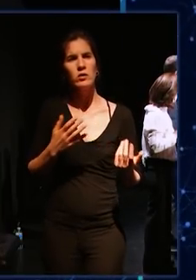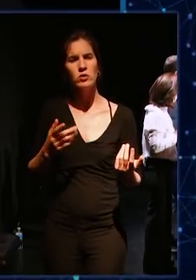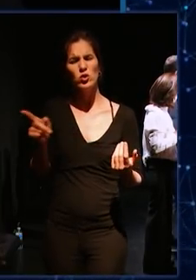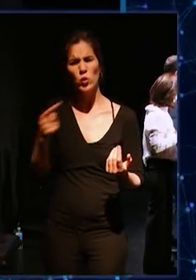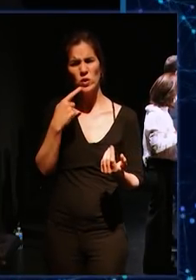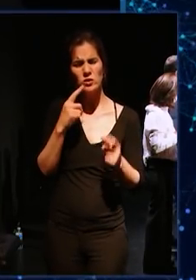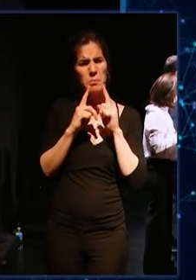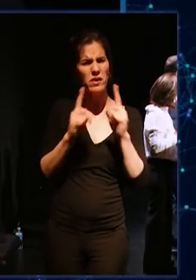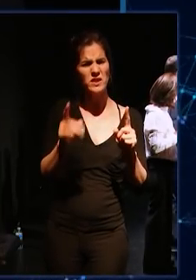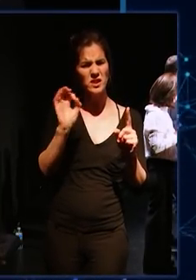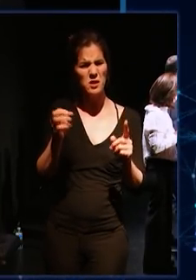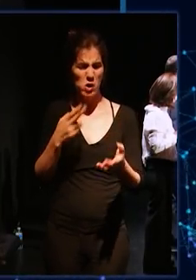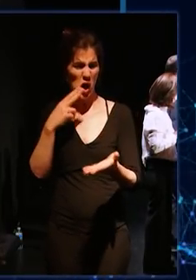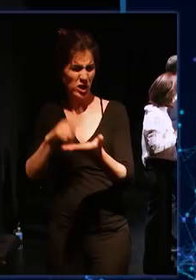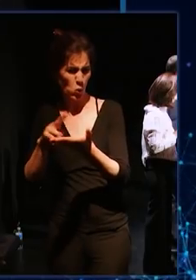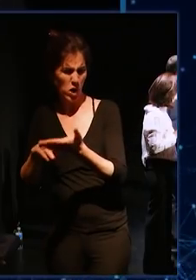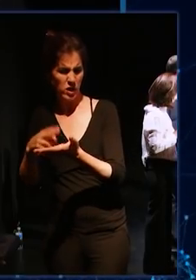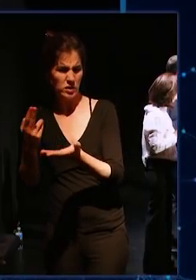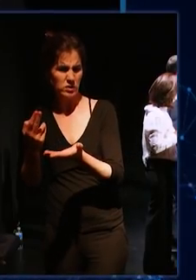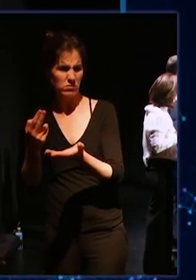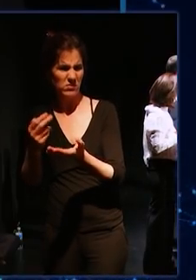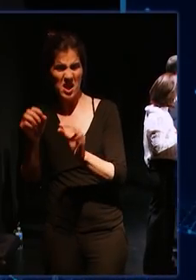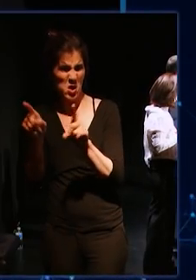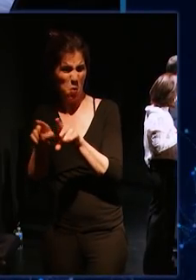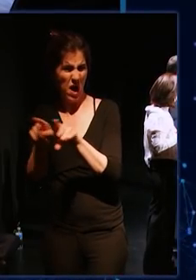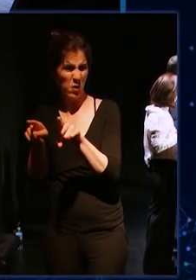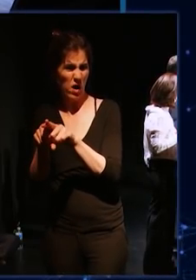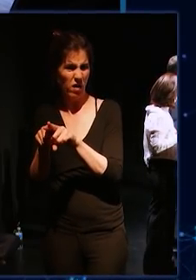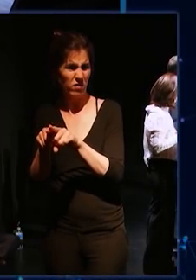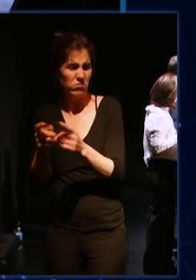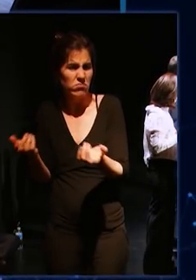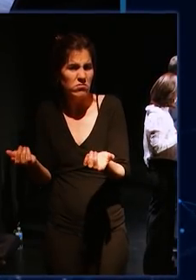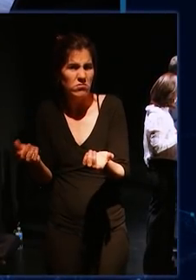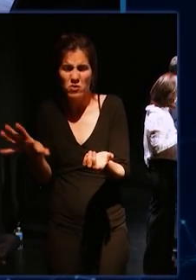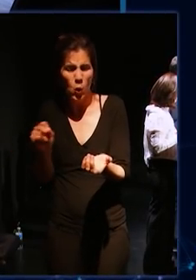les quotes dels afiliats continuen iguals. Com s'entén això?